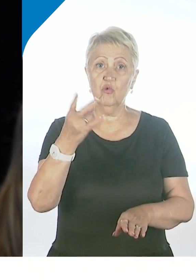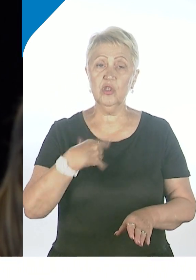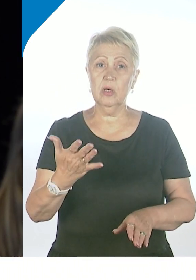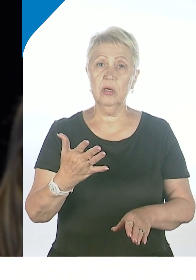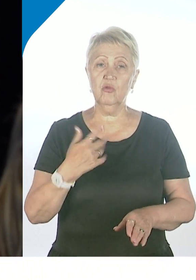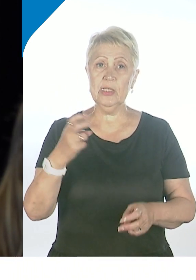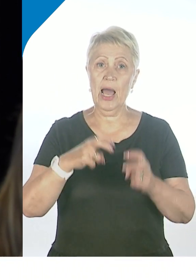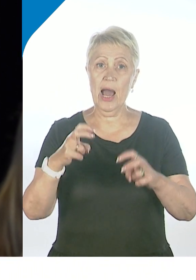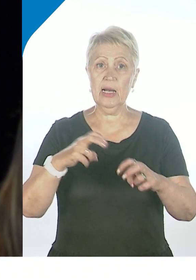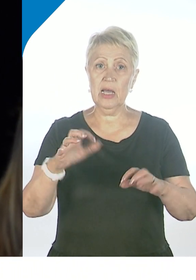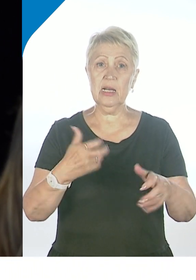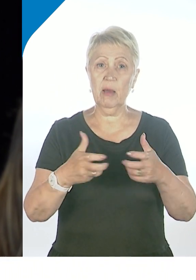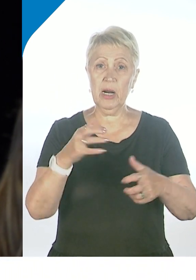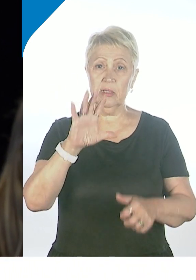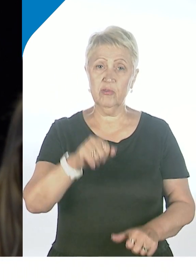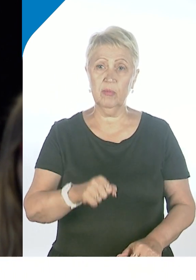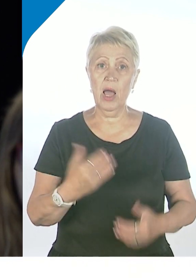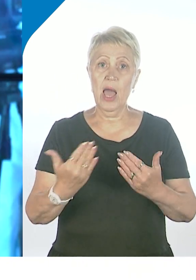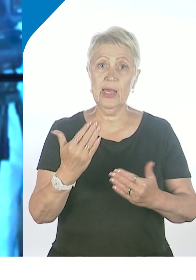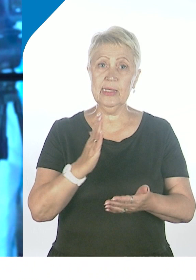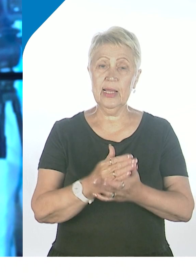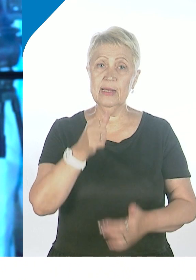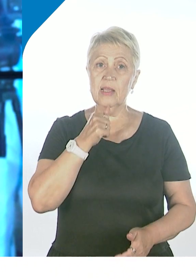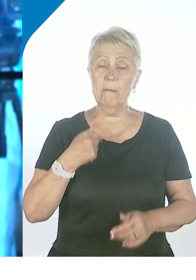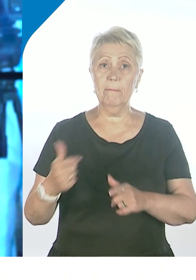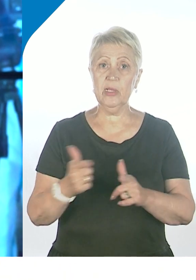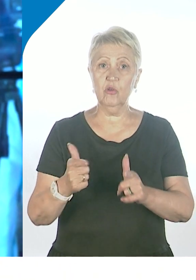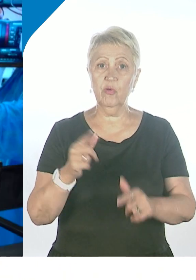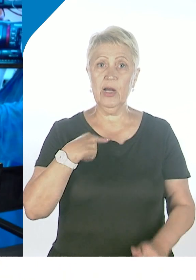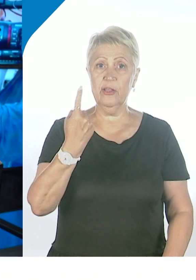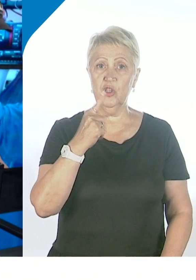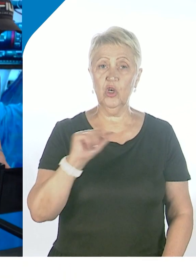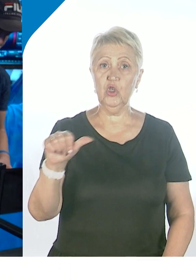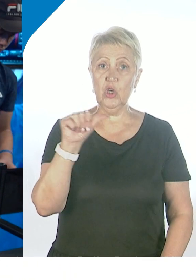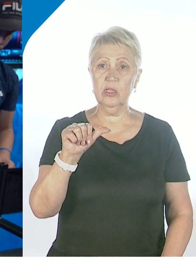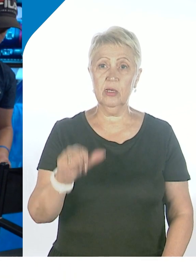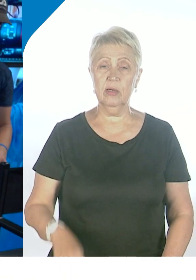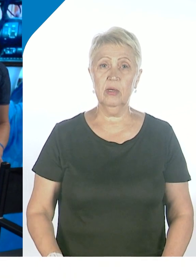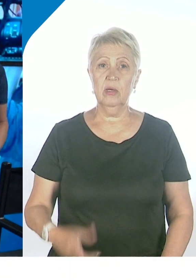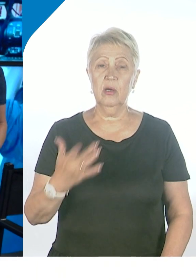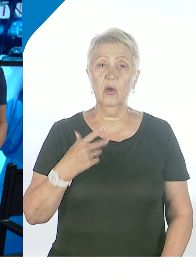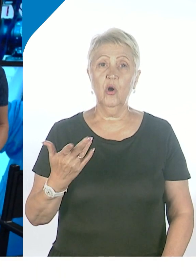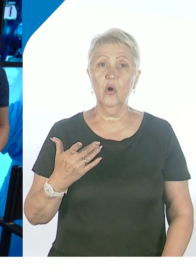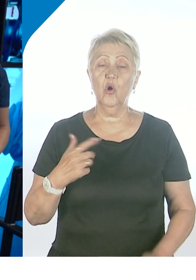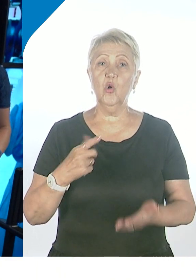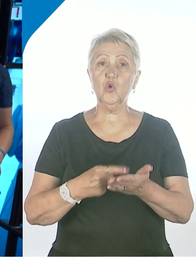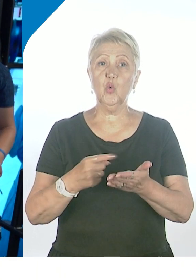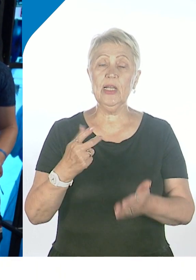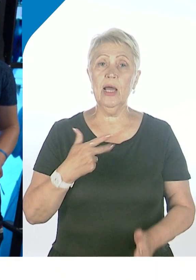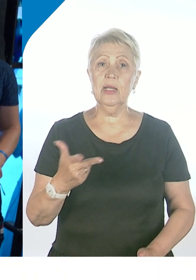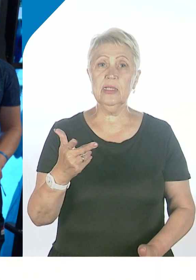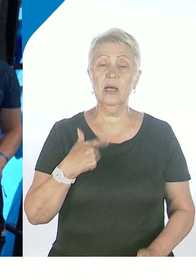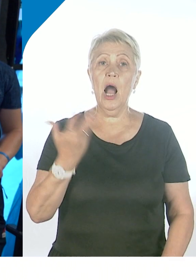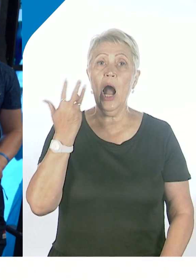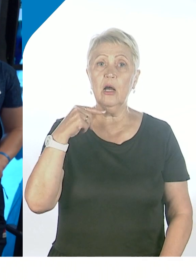ты должен разобраться в этом за час. Хорошо, когда есть подготовка день, ты можешь разобраться в этом за день. Журналист, говорят, это человек, который знает немного